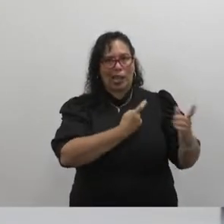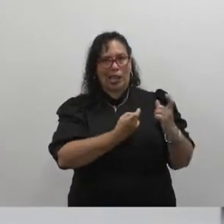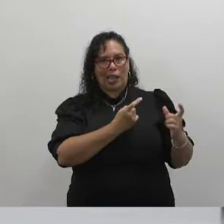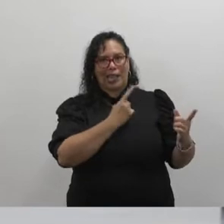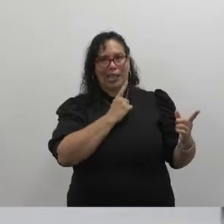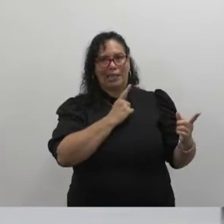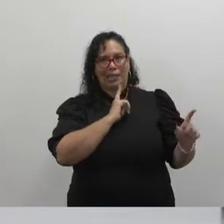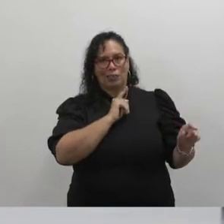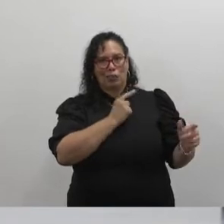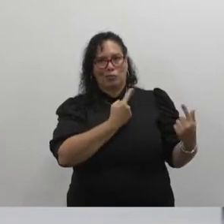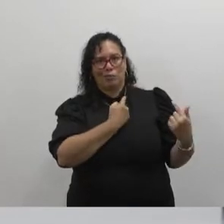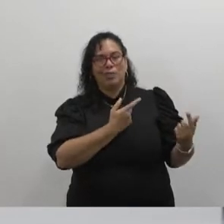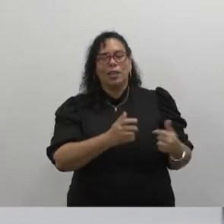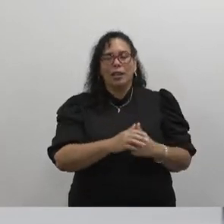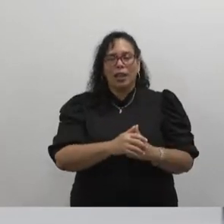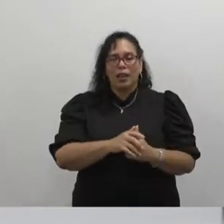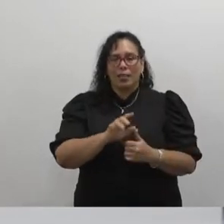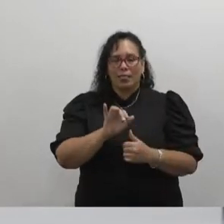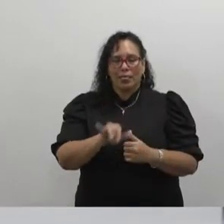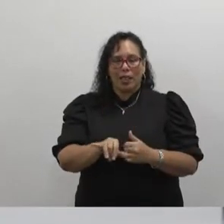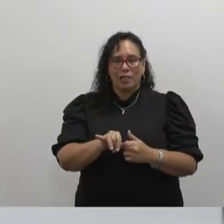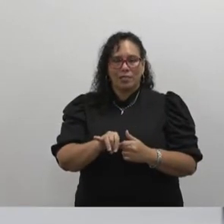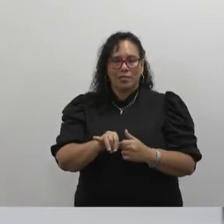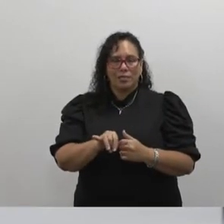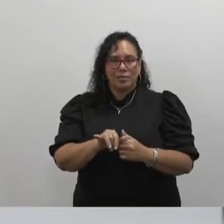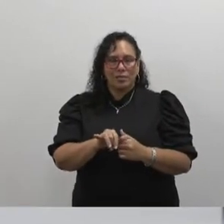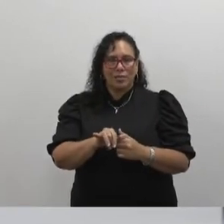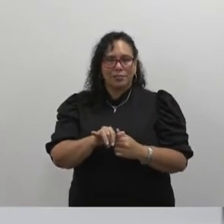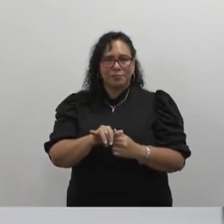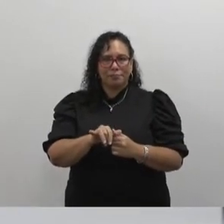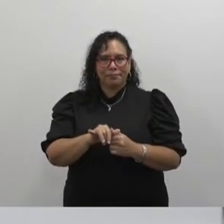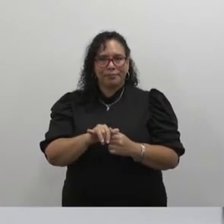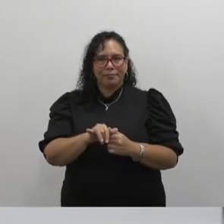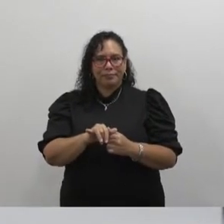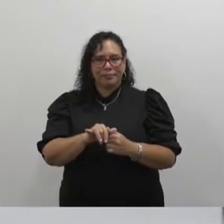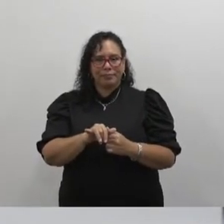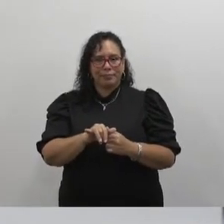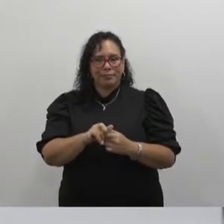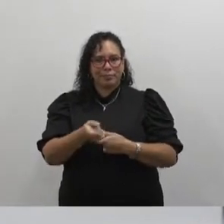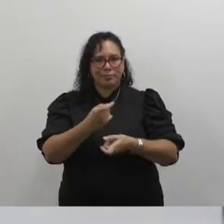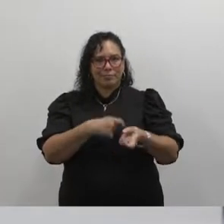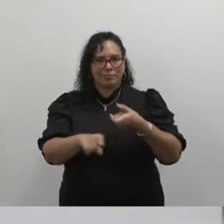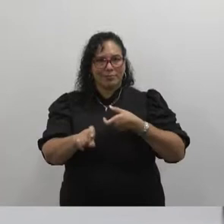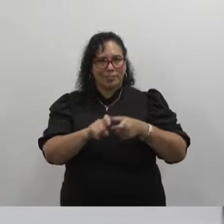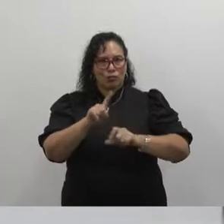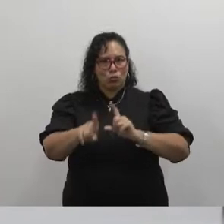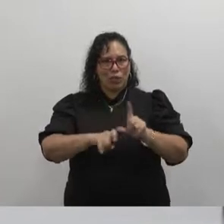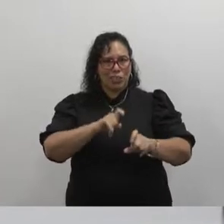bớt xanh dương xua